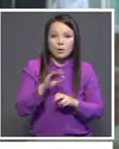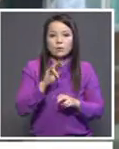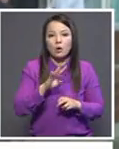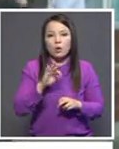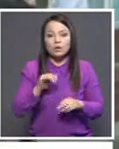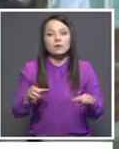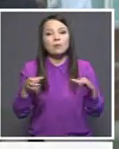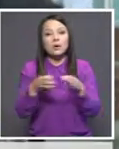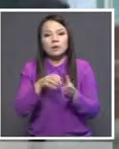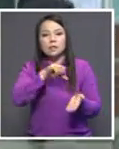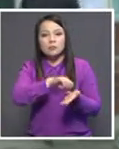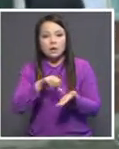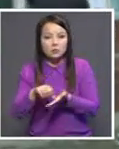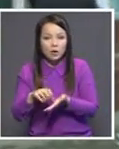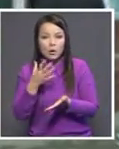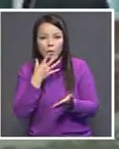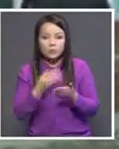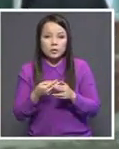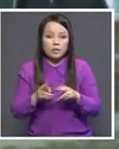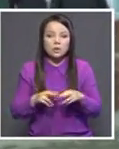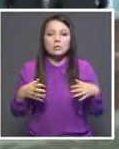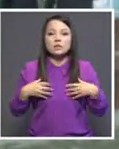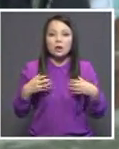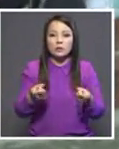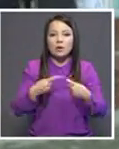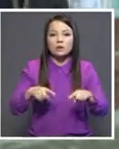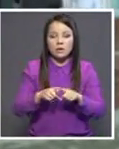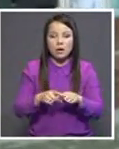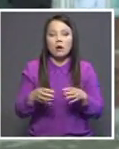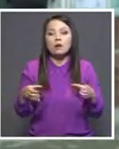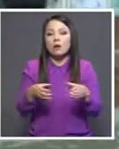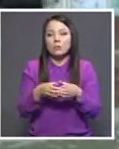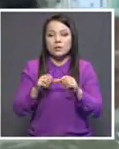партиясының осы денсаулық сақтау комиссиясының отырысына келіп отырмыз.